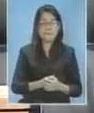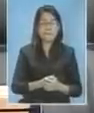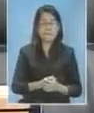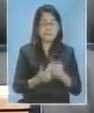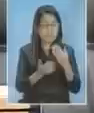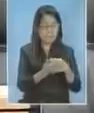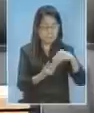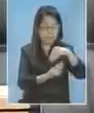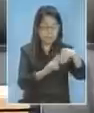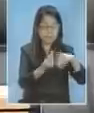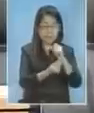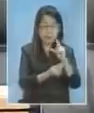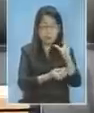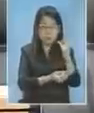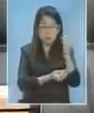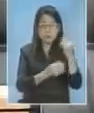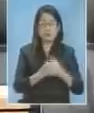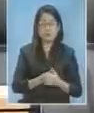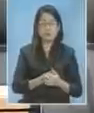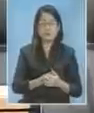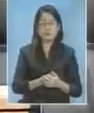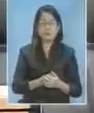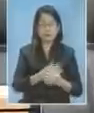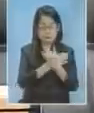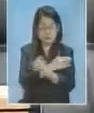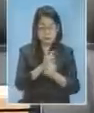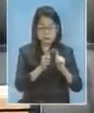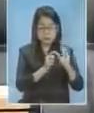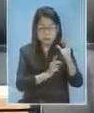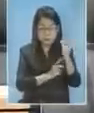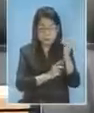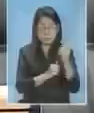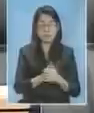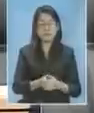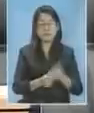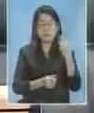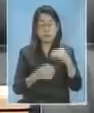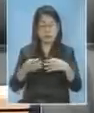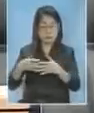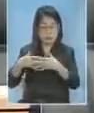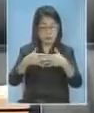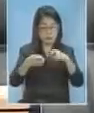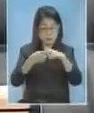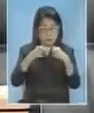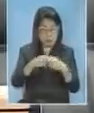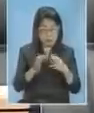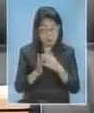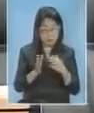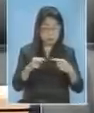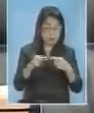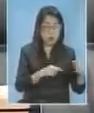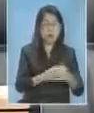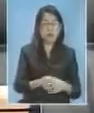ศรษฐกิจโลกภายหลังยุควิกฤตการแฮมเบอร์เกอร์สองวิกฤตการ